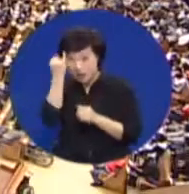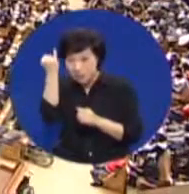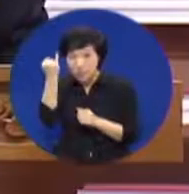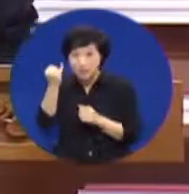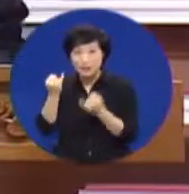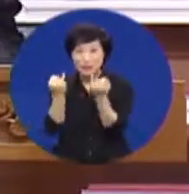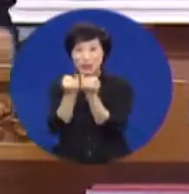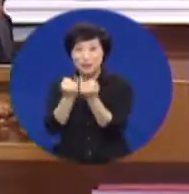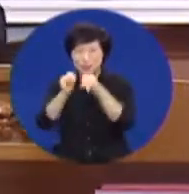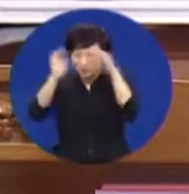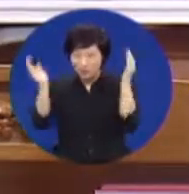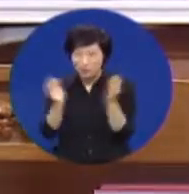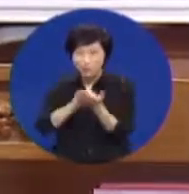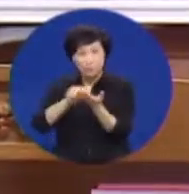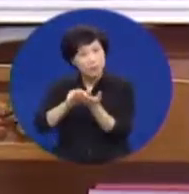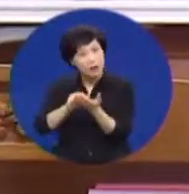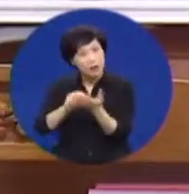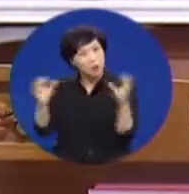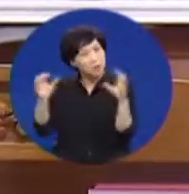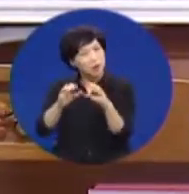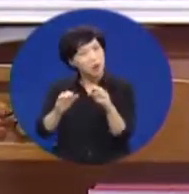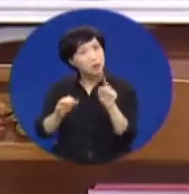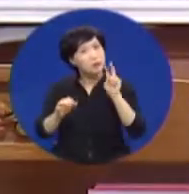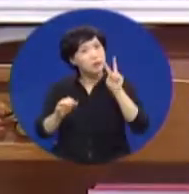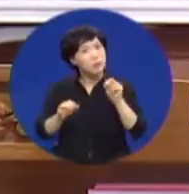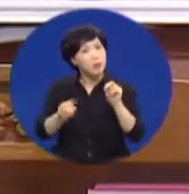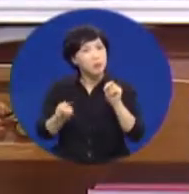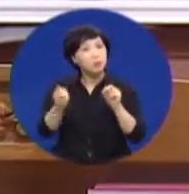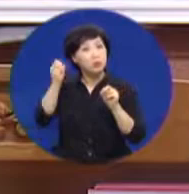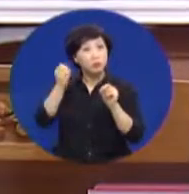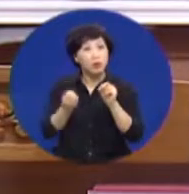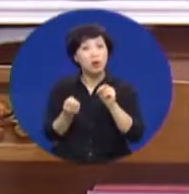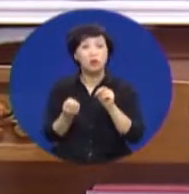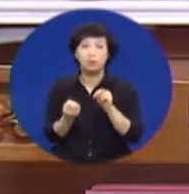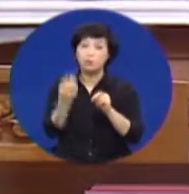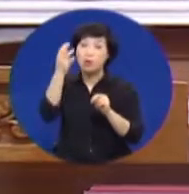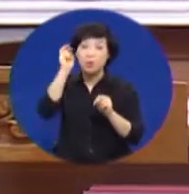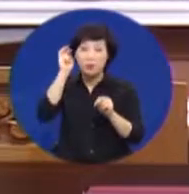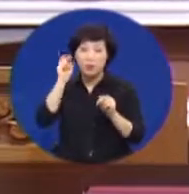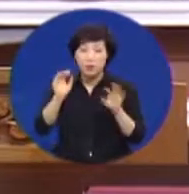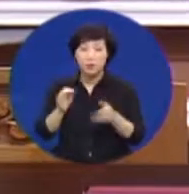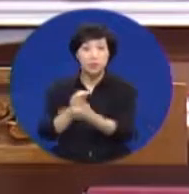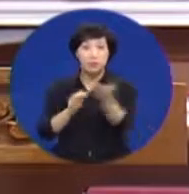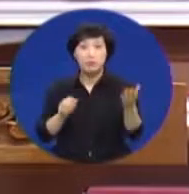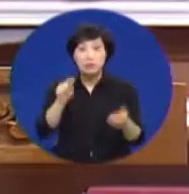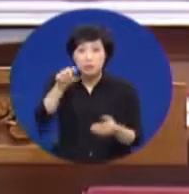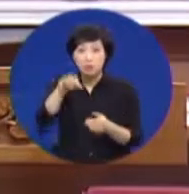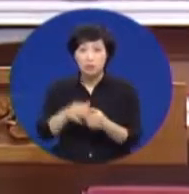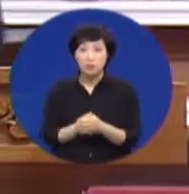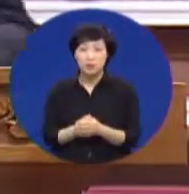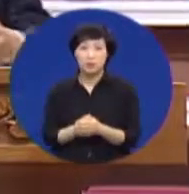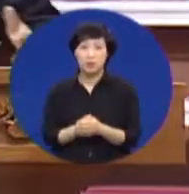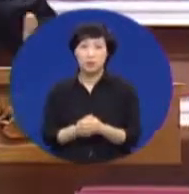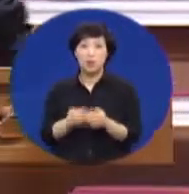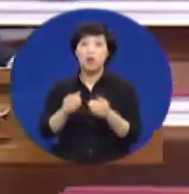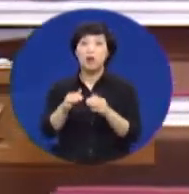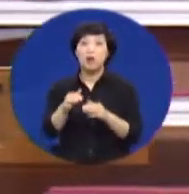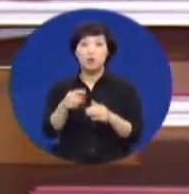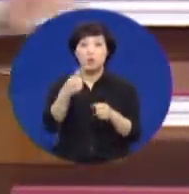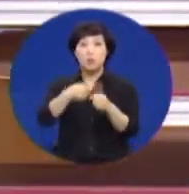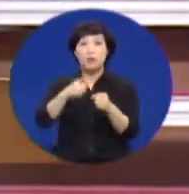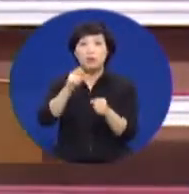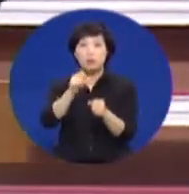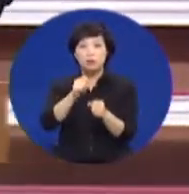넘겠지만 그런 곳에서 보리떡 다섯 개와 물고기 두 마리로 5천 명을 먹여.